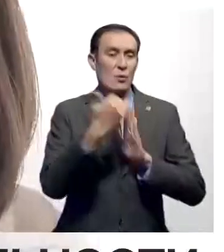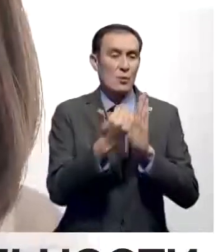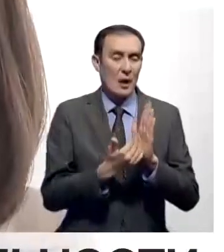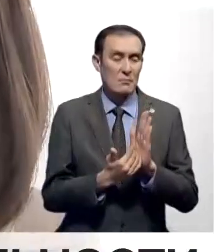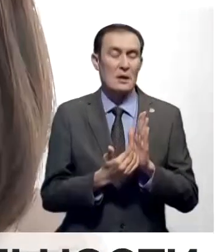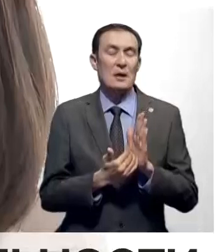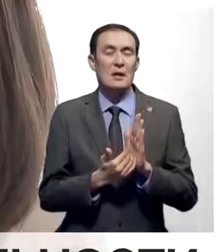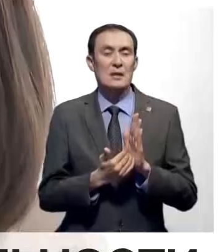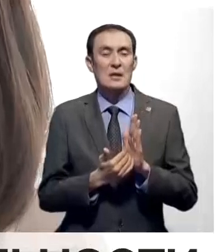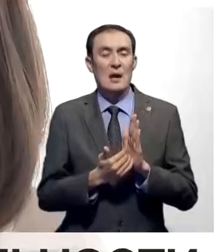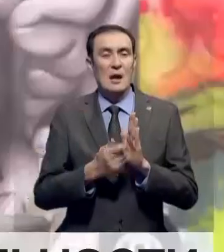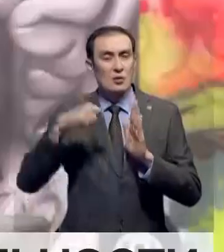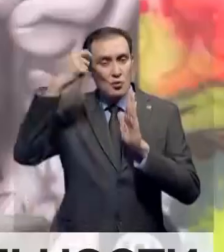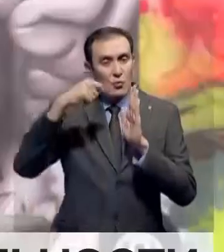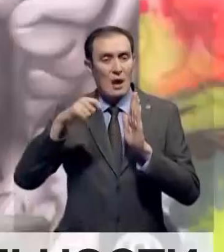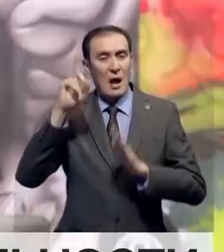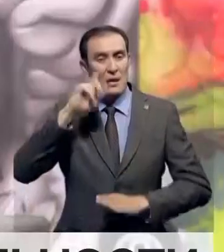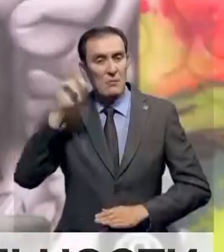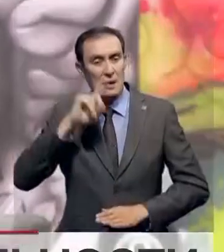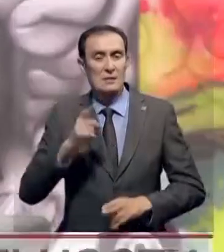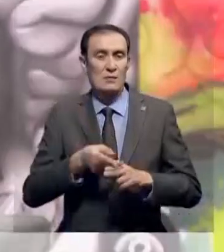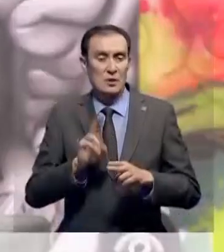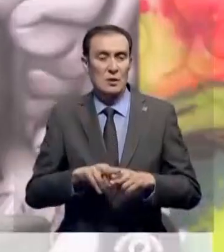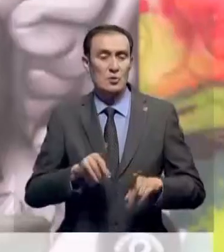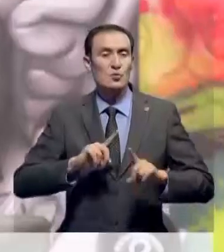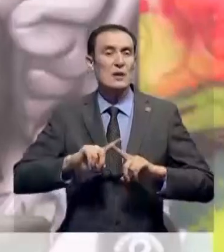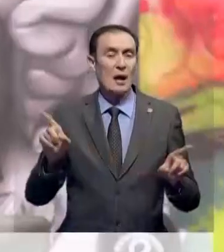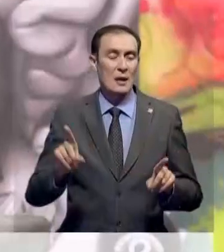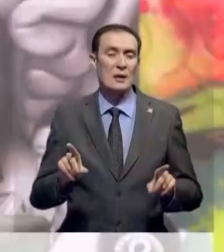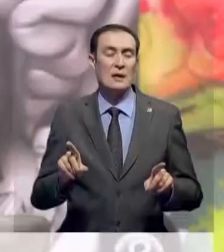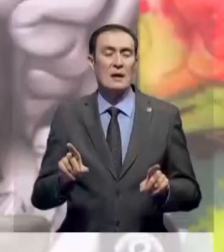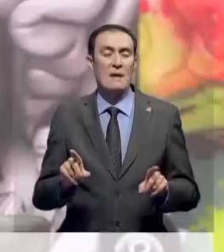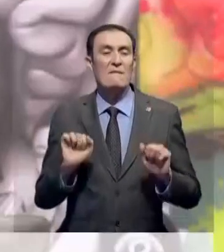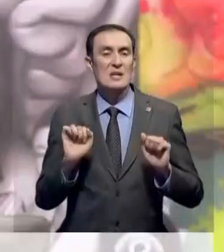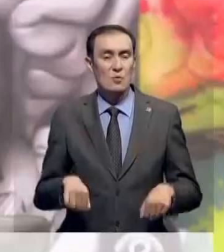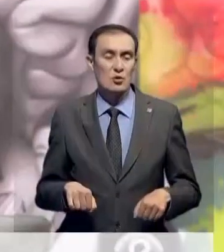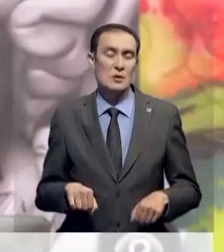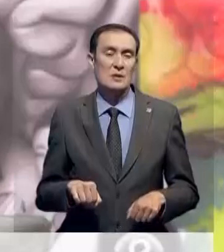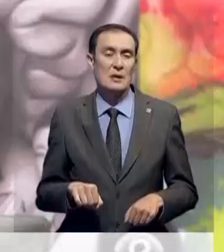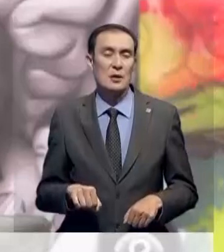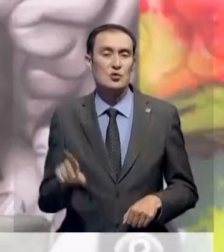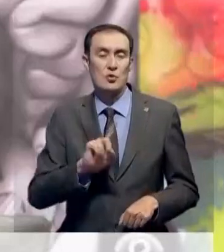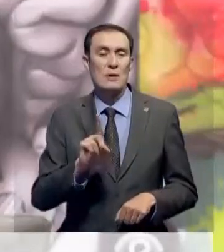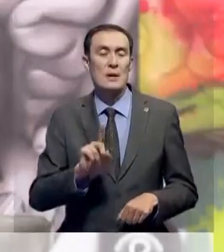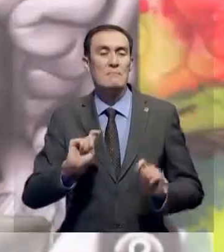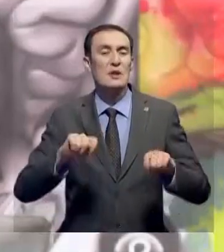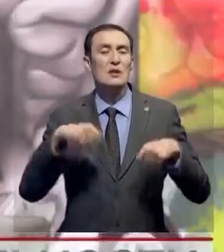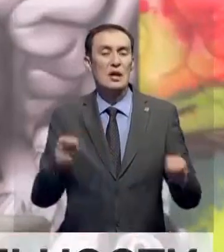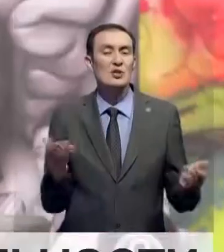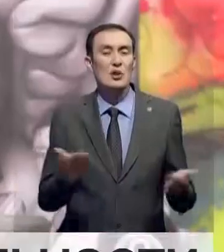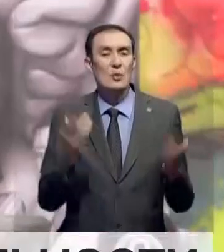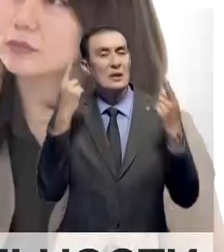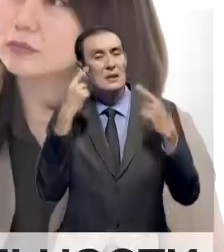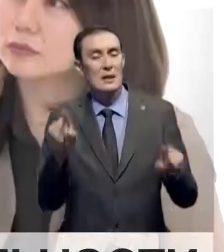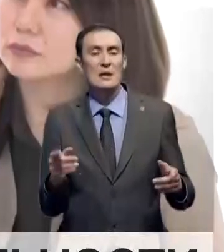и анимация является одним из таких уникальных инструментов для передачи какой-то